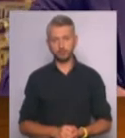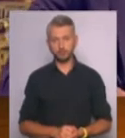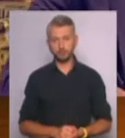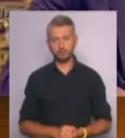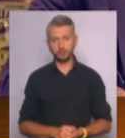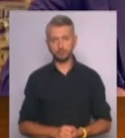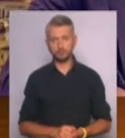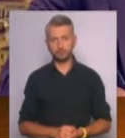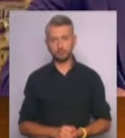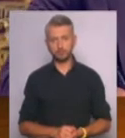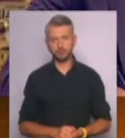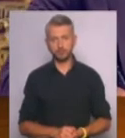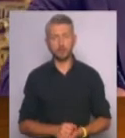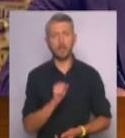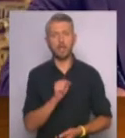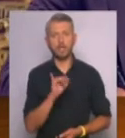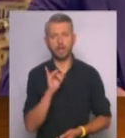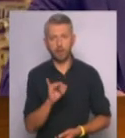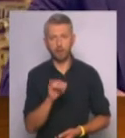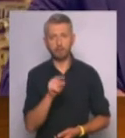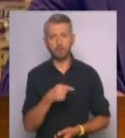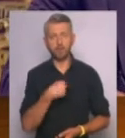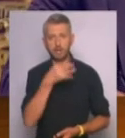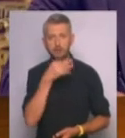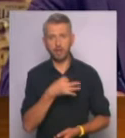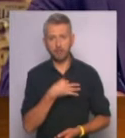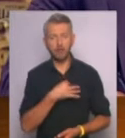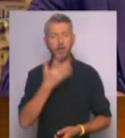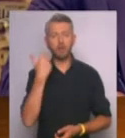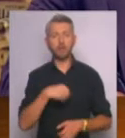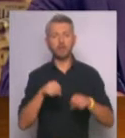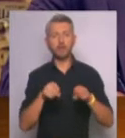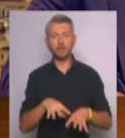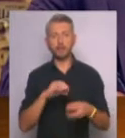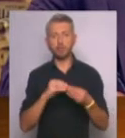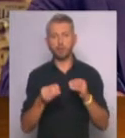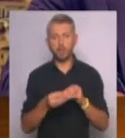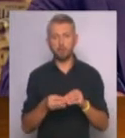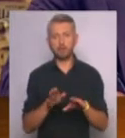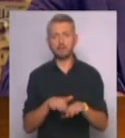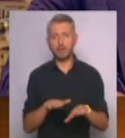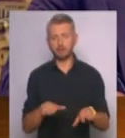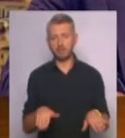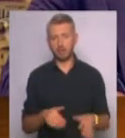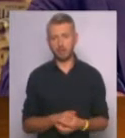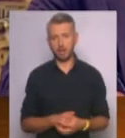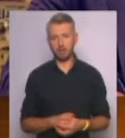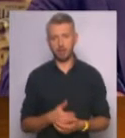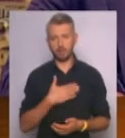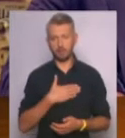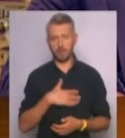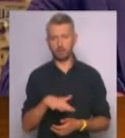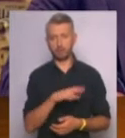доброго дня вам ще раз. Добрий день. Андрій Іванович, ви мені скажіть, коли вирішиться проблема з дитячими садками у нас у